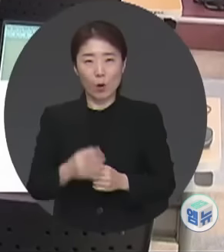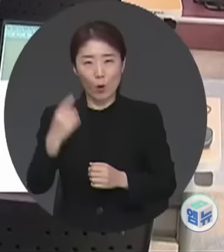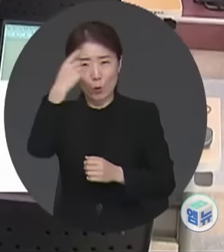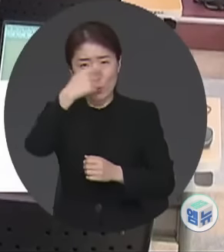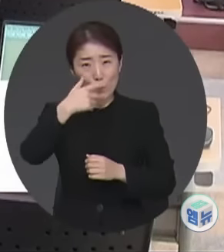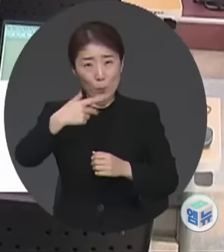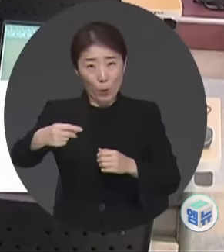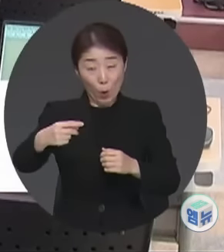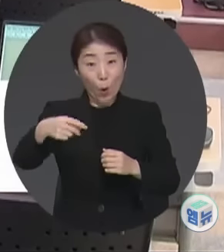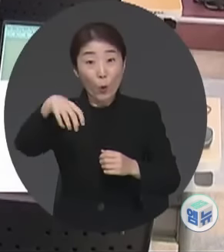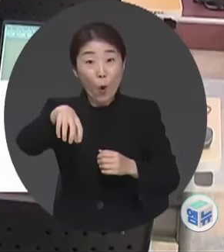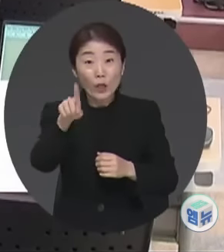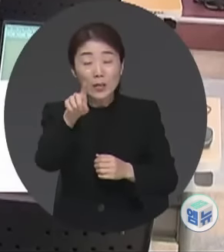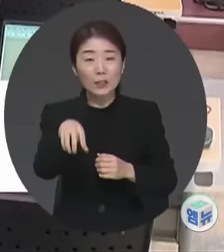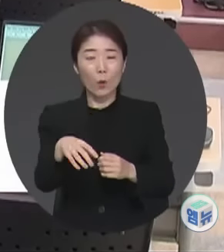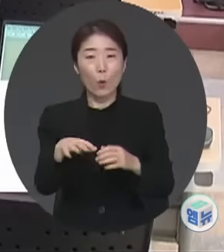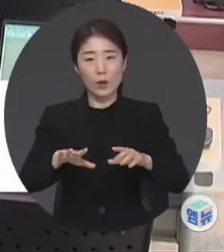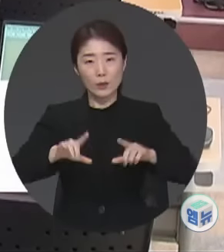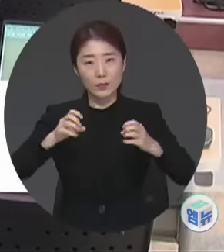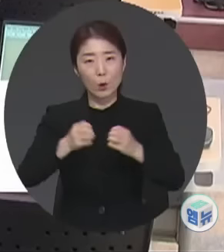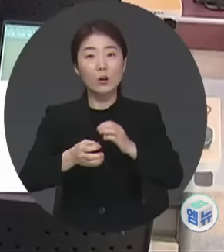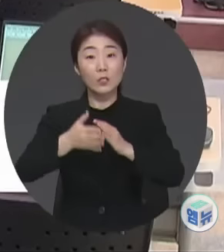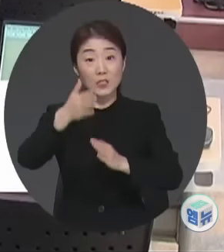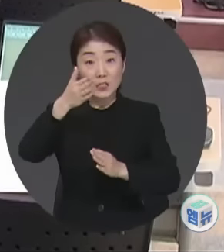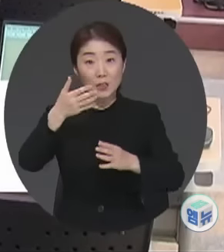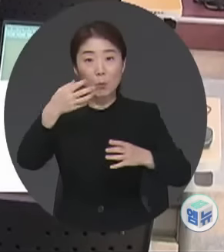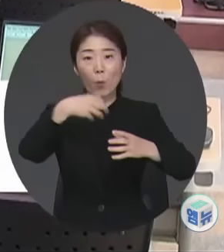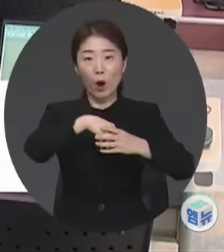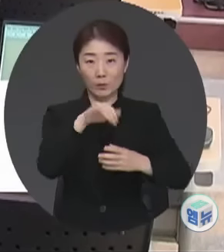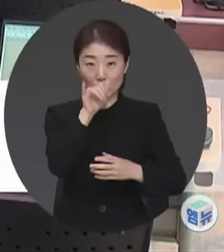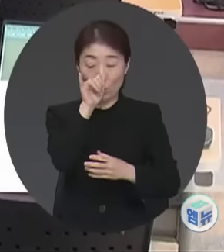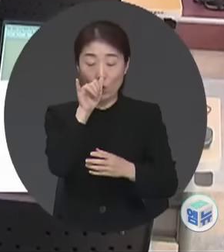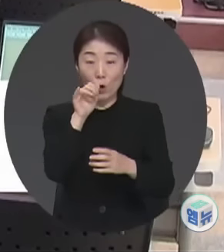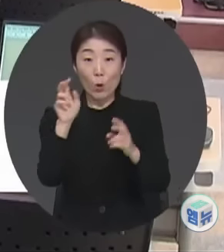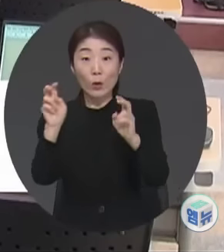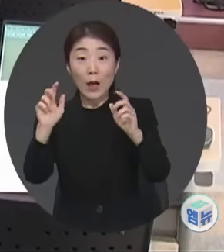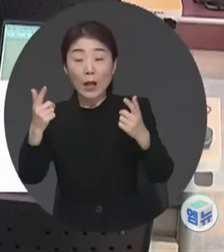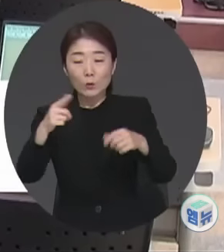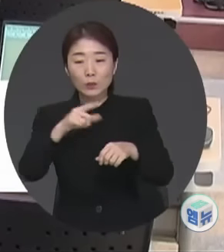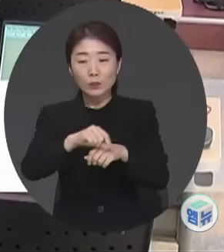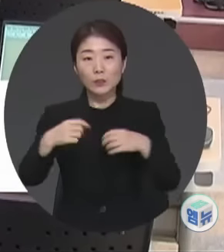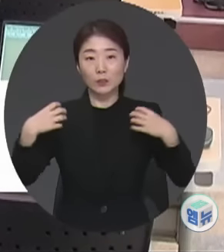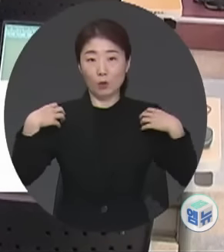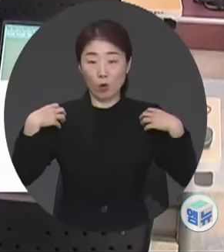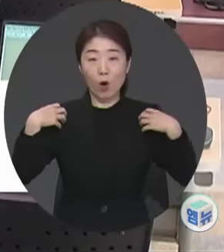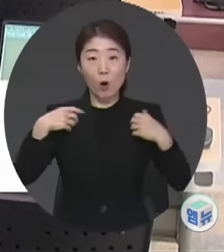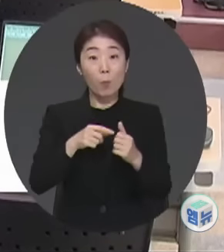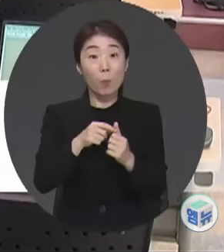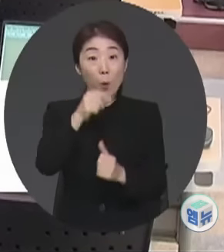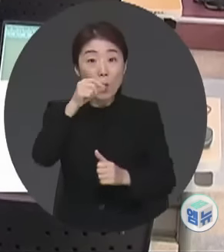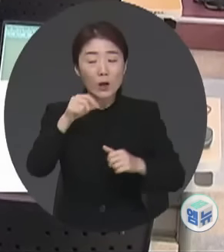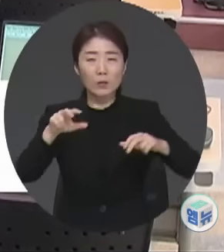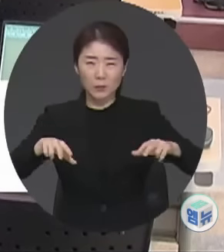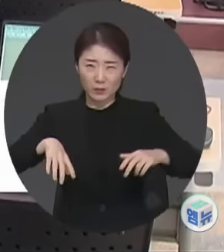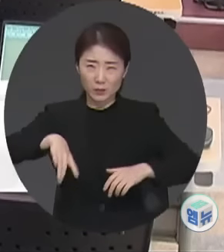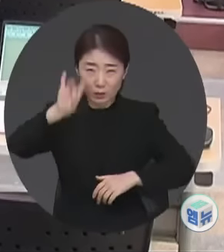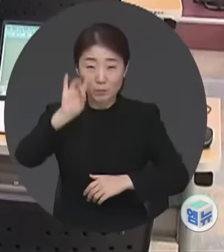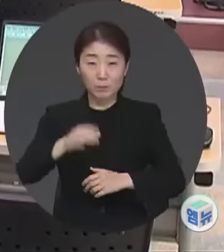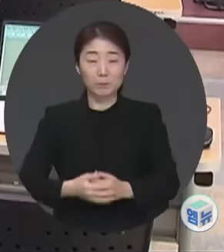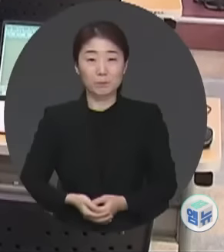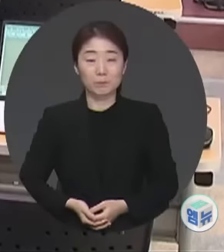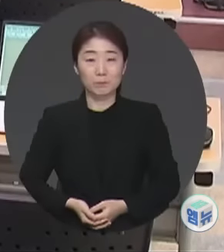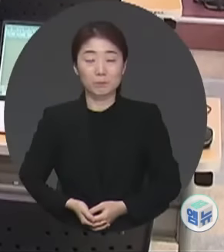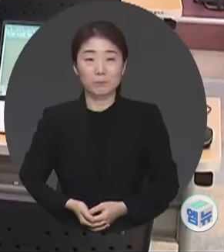대상에 올해는 창원시가 선정됐는데요. 이렇게 기업이 아닌 지자체가 선정된 건 이번이 처음입니다.